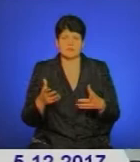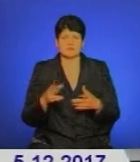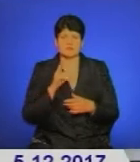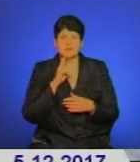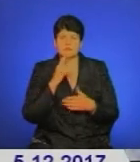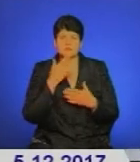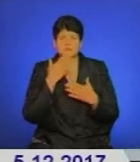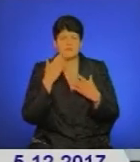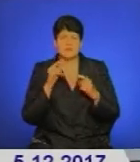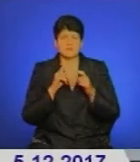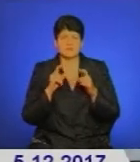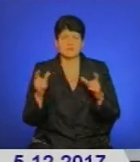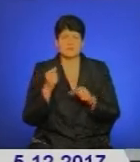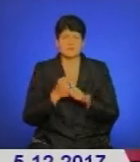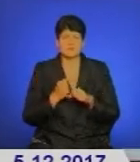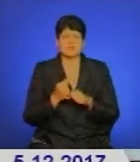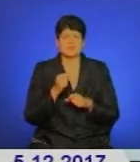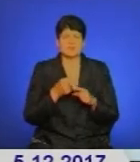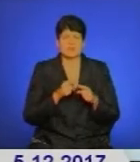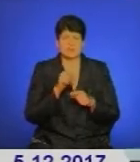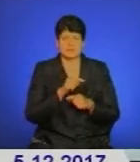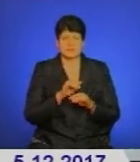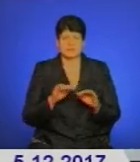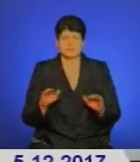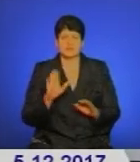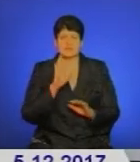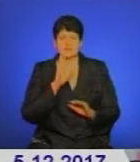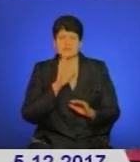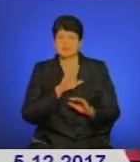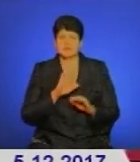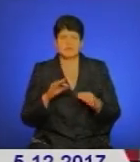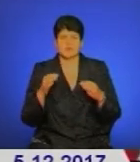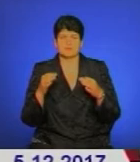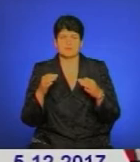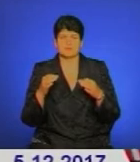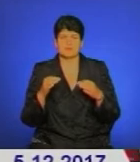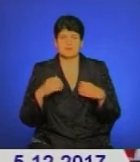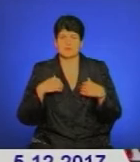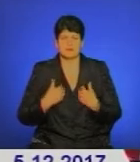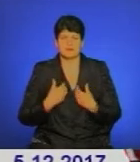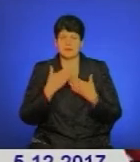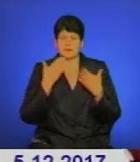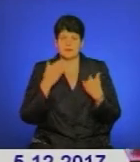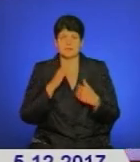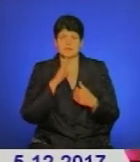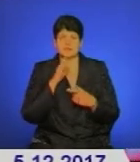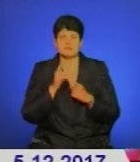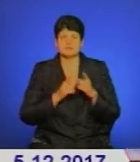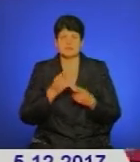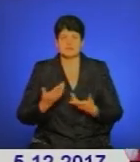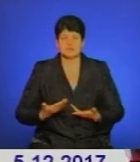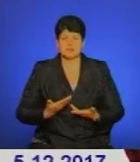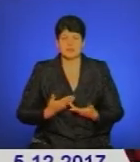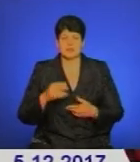Кременці немає закладу, де б працювали з такими дітьми. Але жінка не опускає рук і каже, Ангелінка змінила її життя, навчила